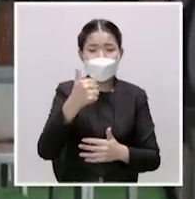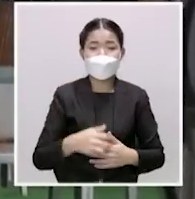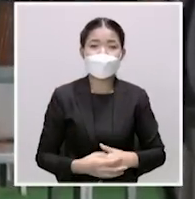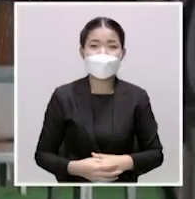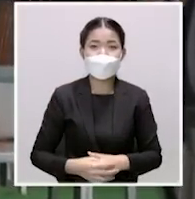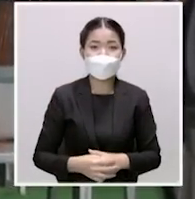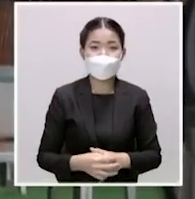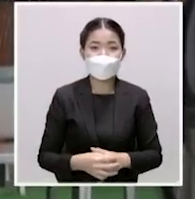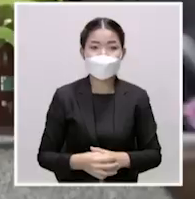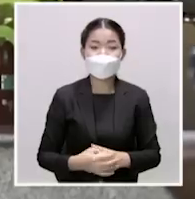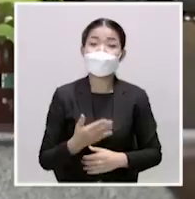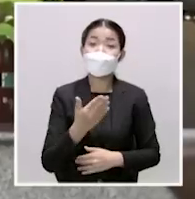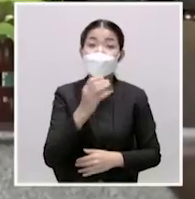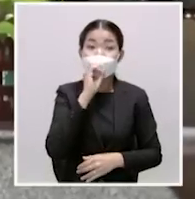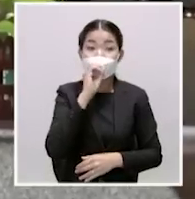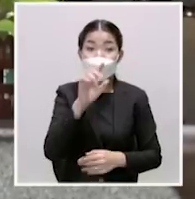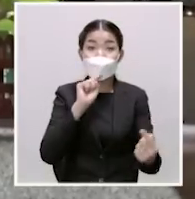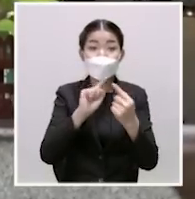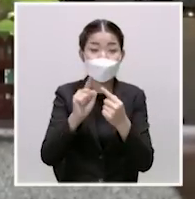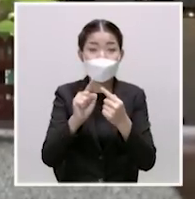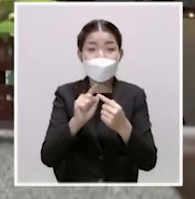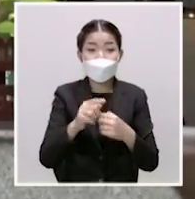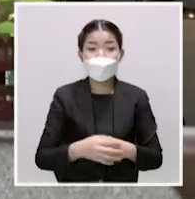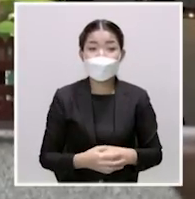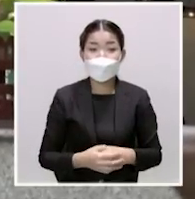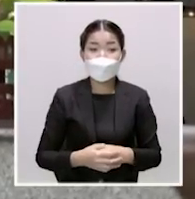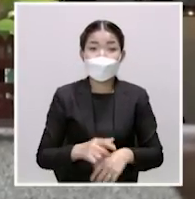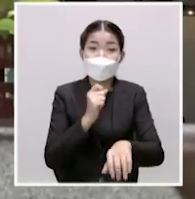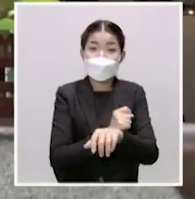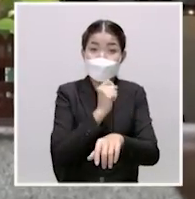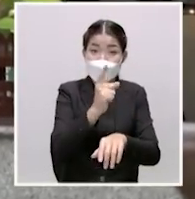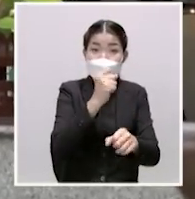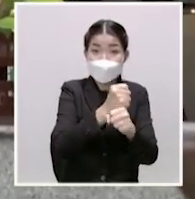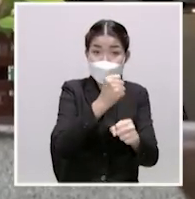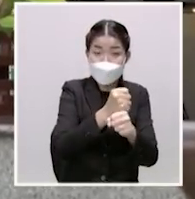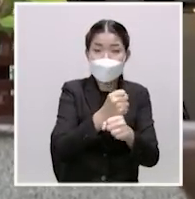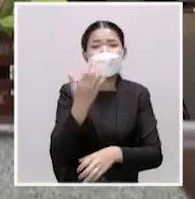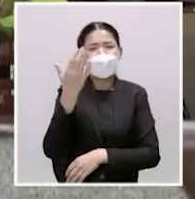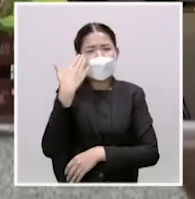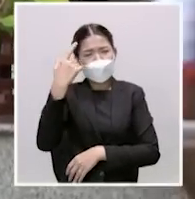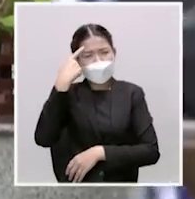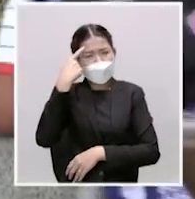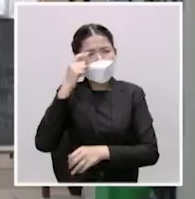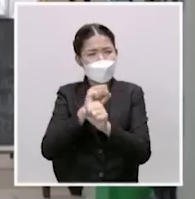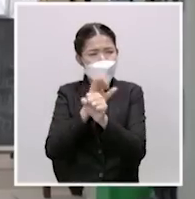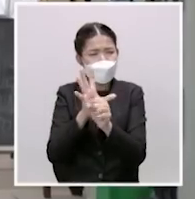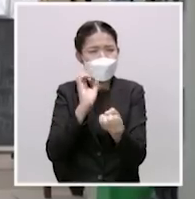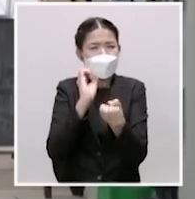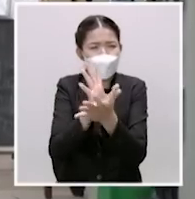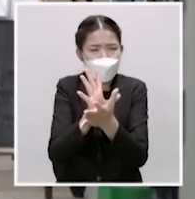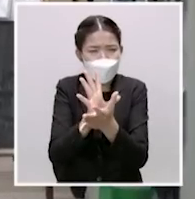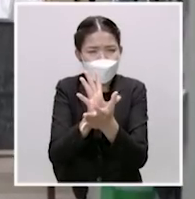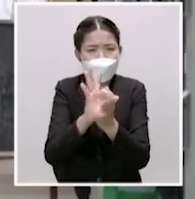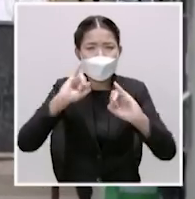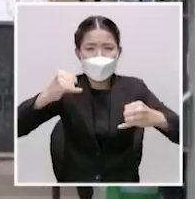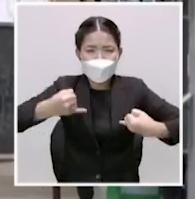ครับ เมื่อสักครู่คุณชำนาญพูดถึงประเด็นเรื่องของการรักษาอัตราการจ้างงานเนี่ยนะคะช่วงเวลาที่ผ่านมาเชื่อว่าโควิดเนี่ยทำให้เกิดผลกระ